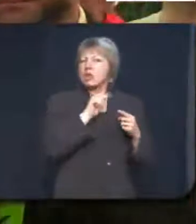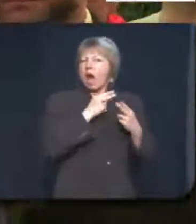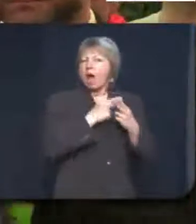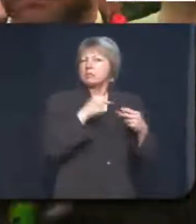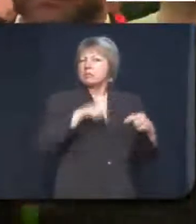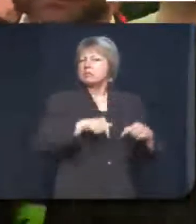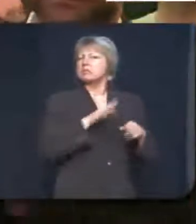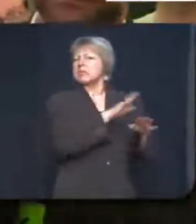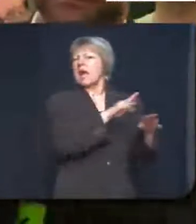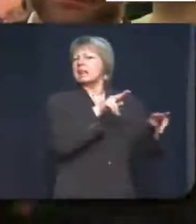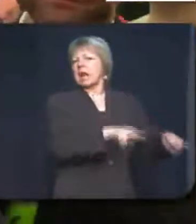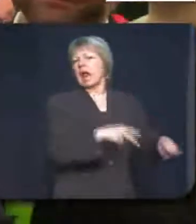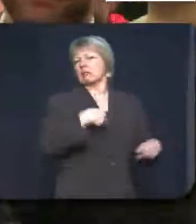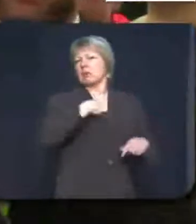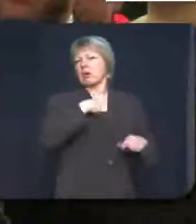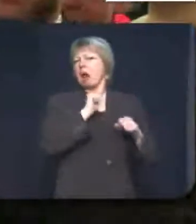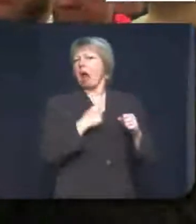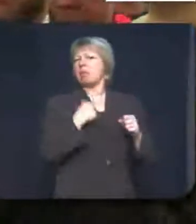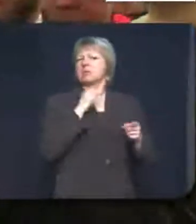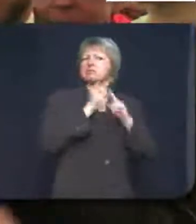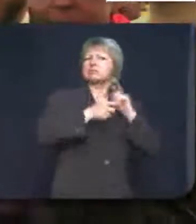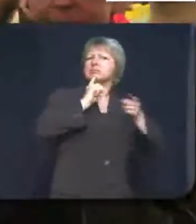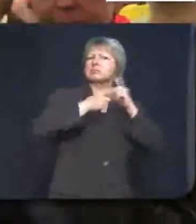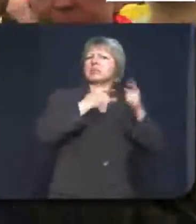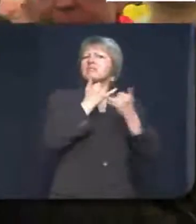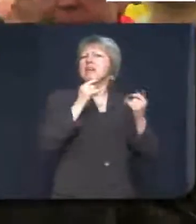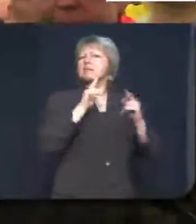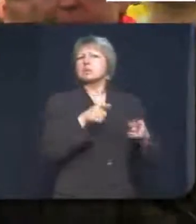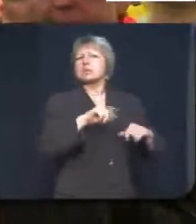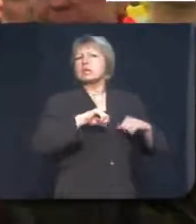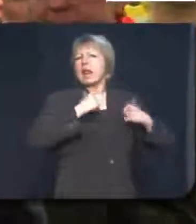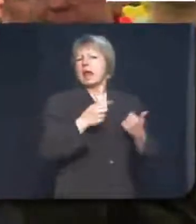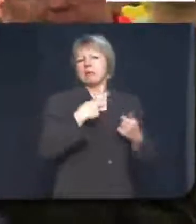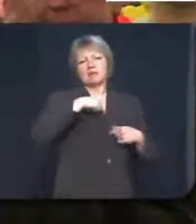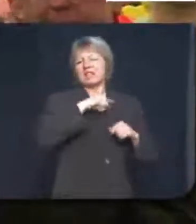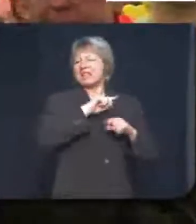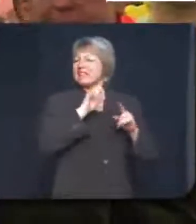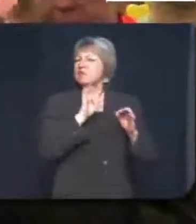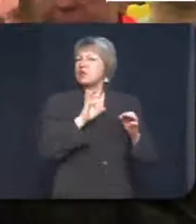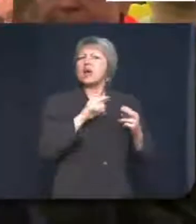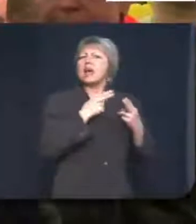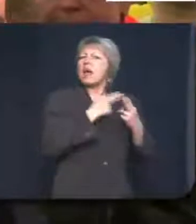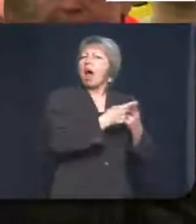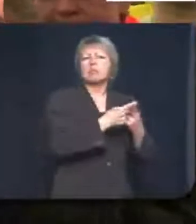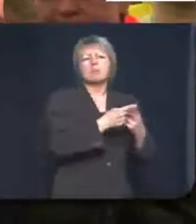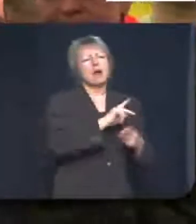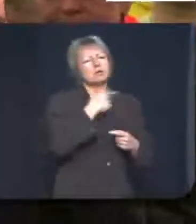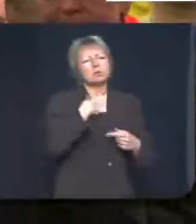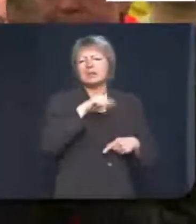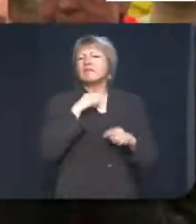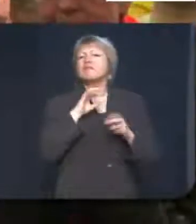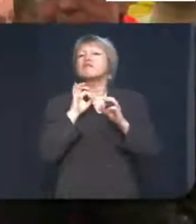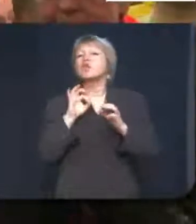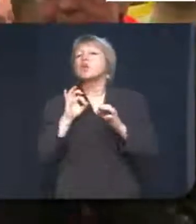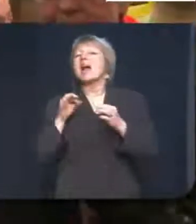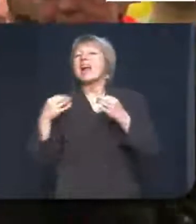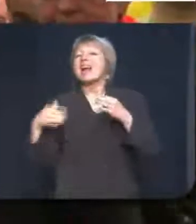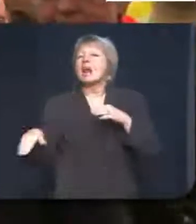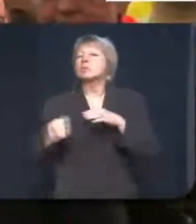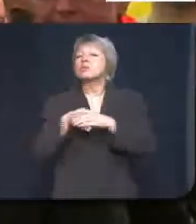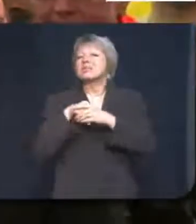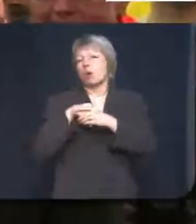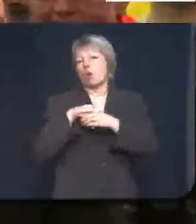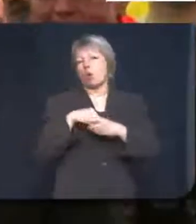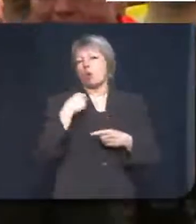wir können keine Vorschriften machen wie er zu leben hat wir sind nicht für Anpassung wir sind für Inklusion wir wollen uns bereichern durch das Leben anderer Menschen